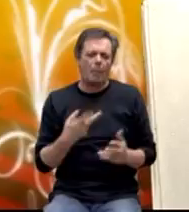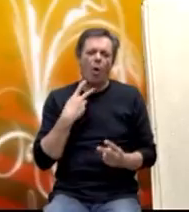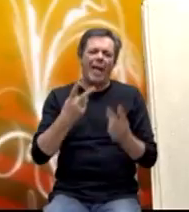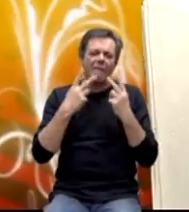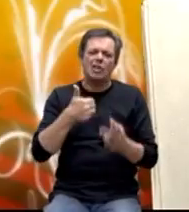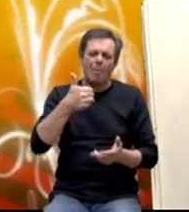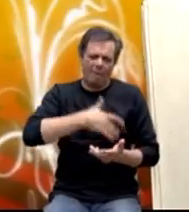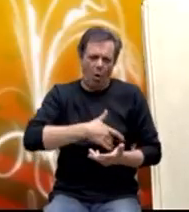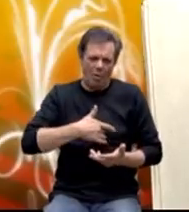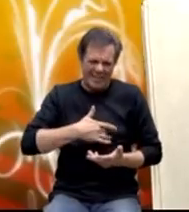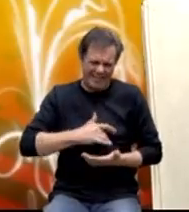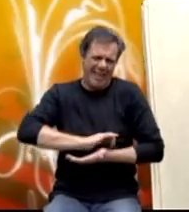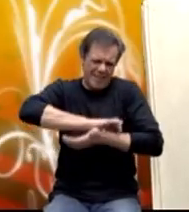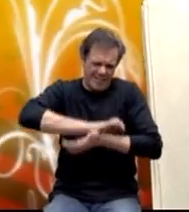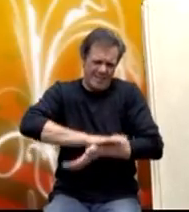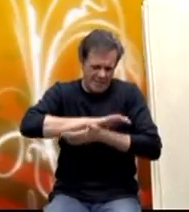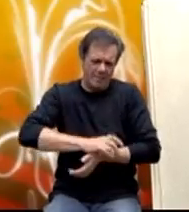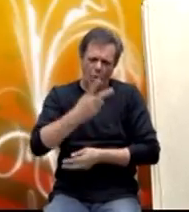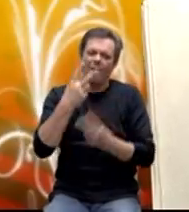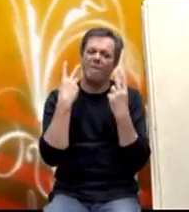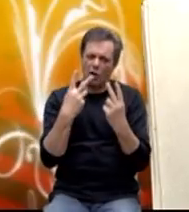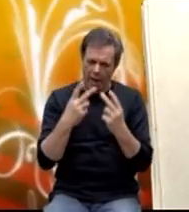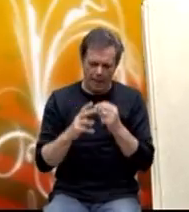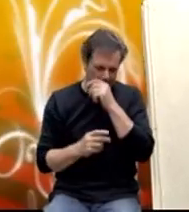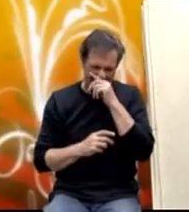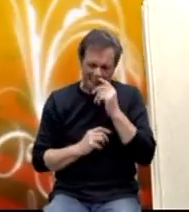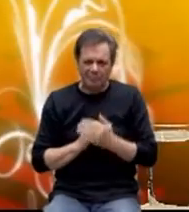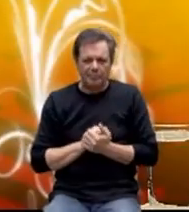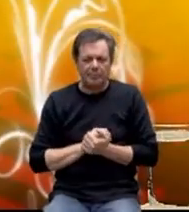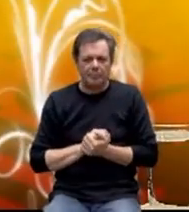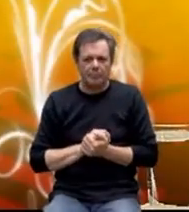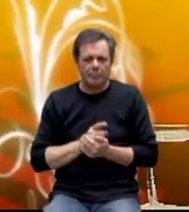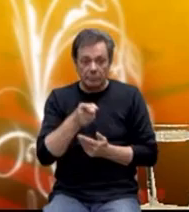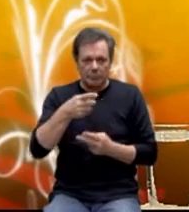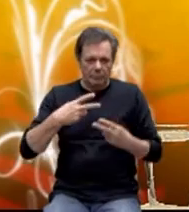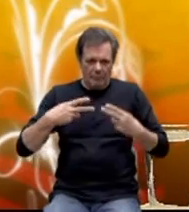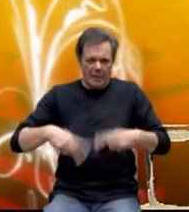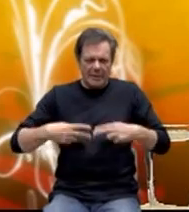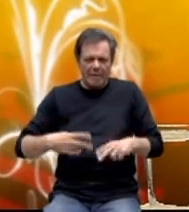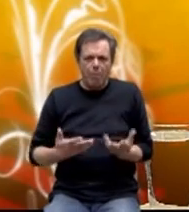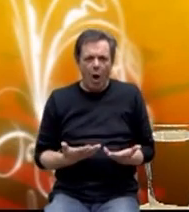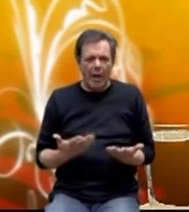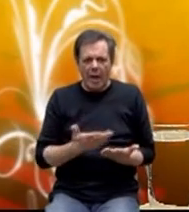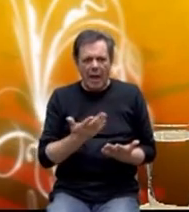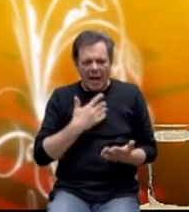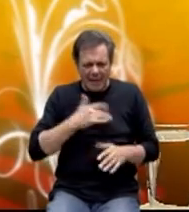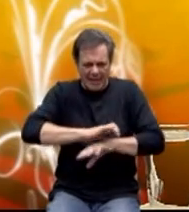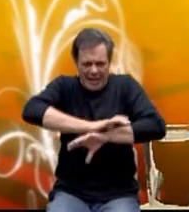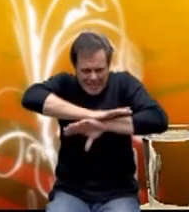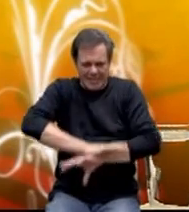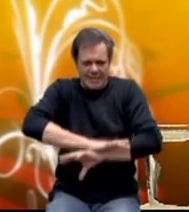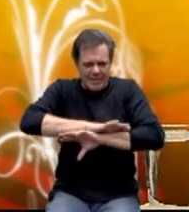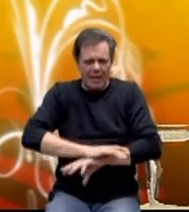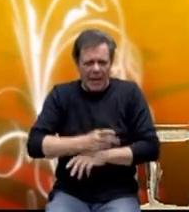bitna pumpa, znači rad srca. Kompresija. Da. Jeste li se bojali, Kristina, kad ste ga pritiskali, jel